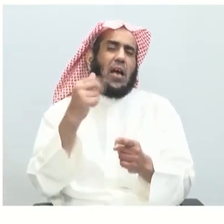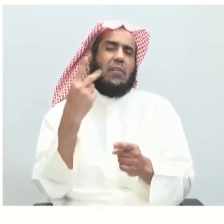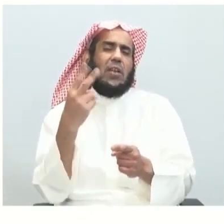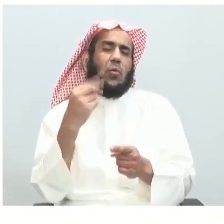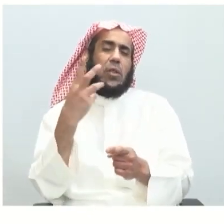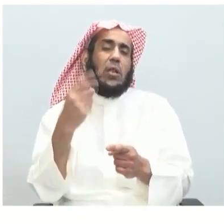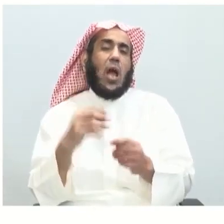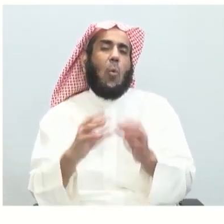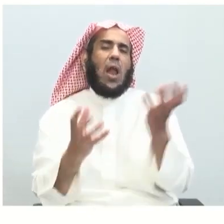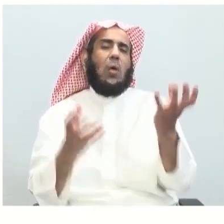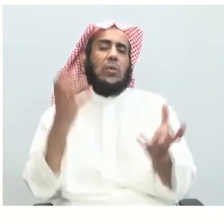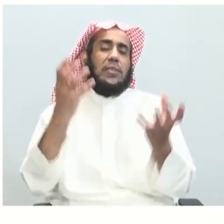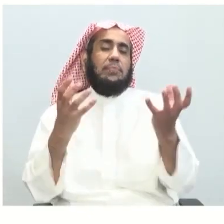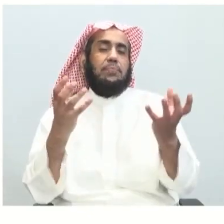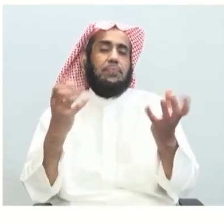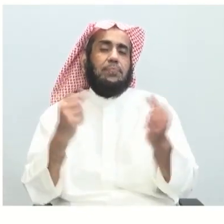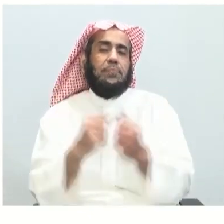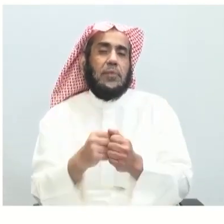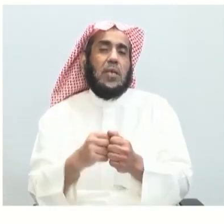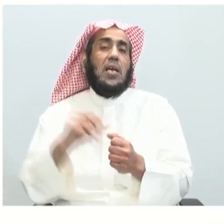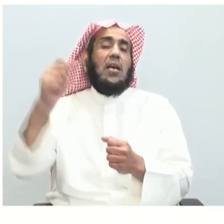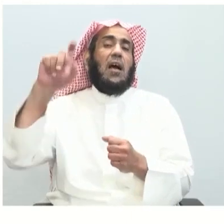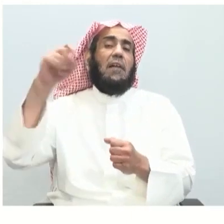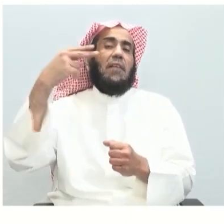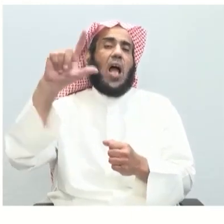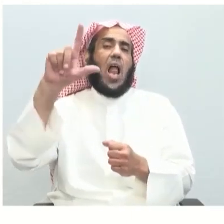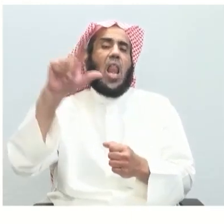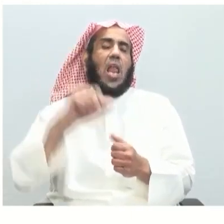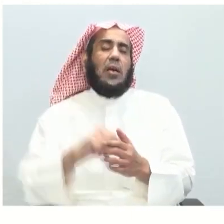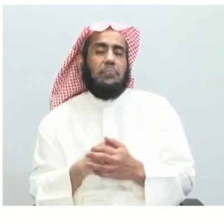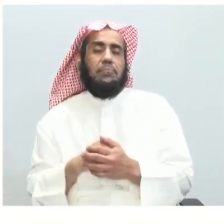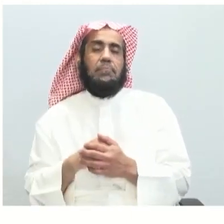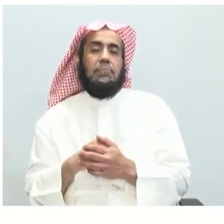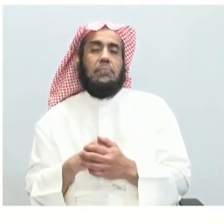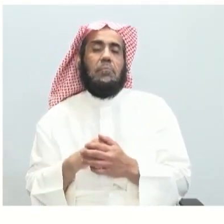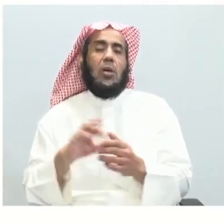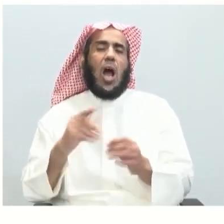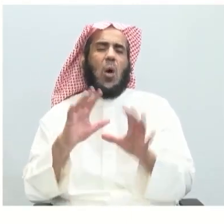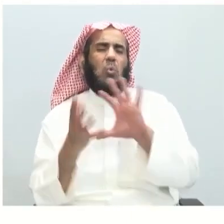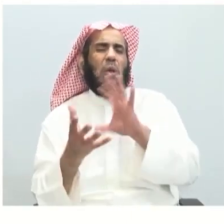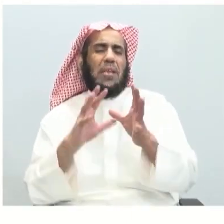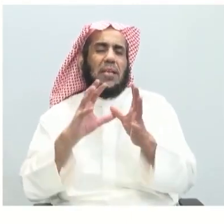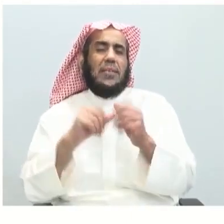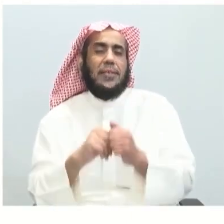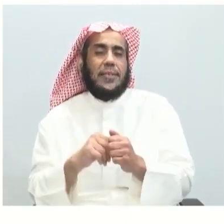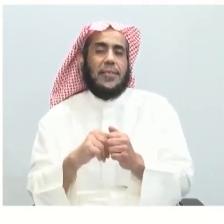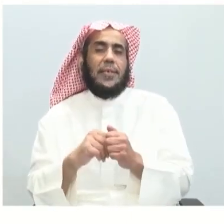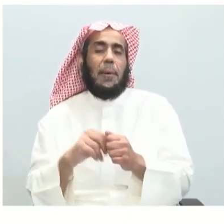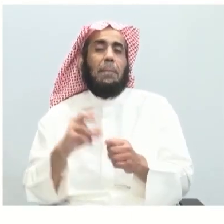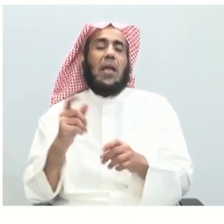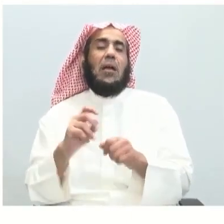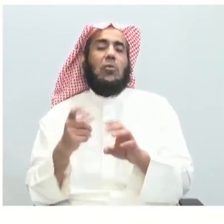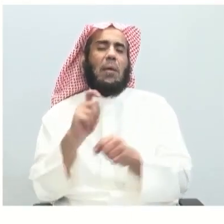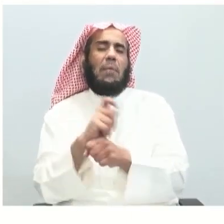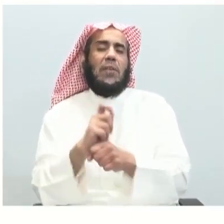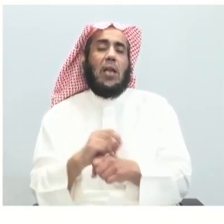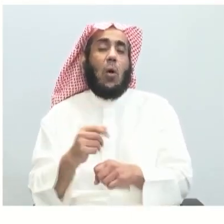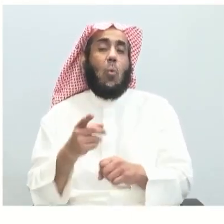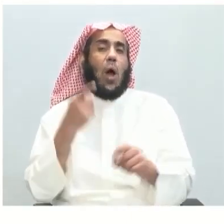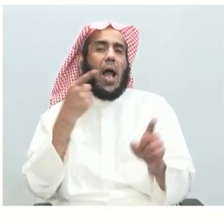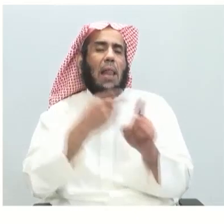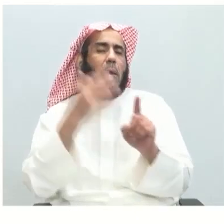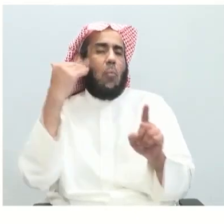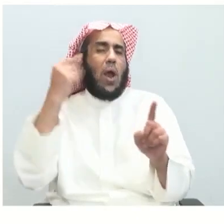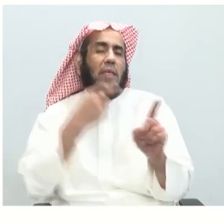احرف او يكون على وزن افعل او يكون على وزنه افعل او شبيها بالفعل او يكون علما